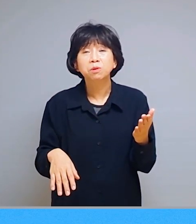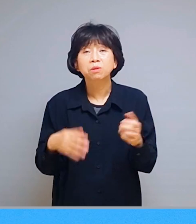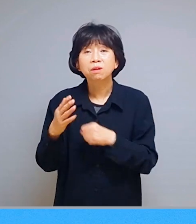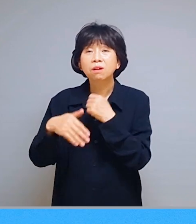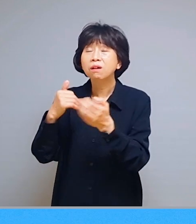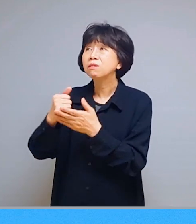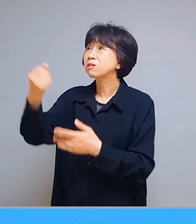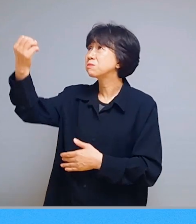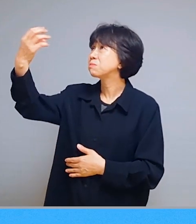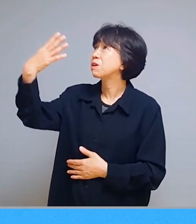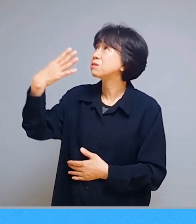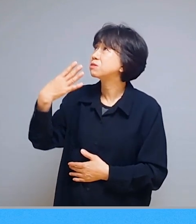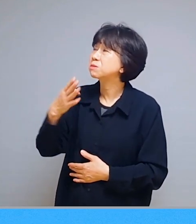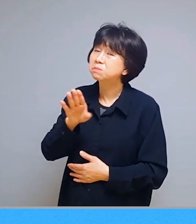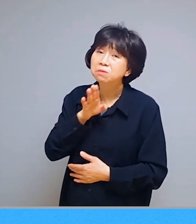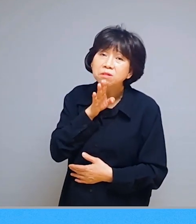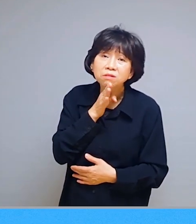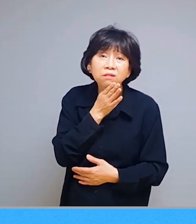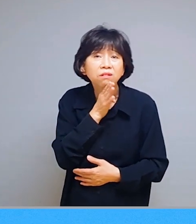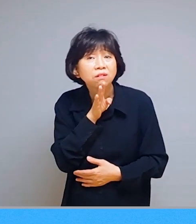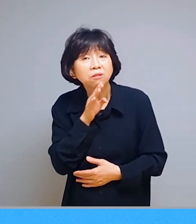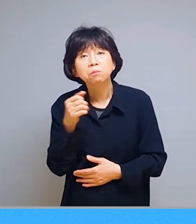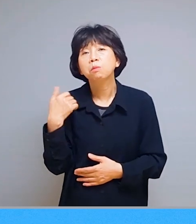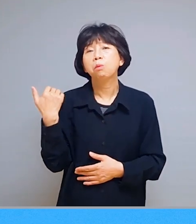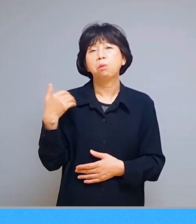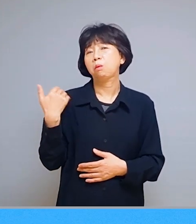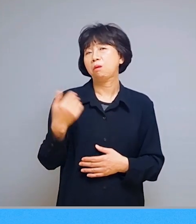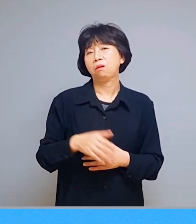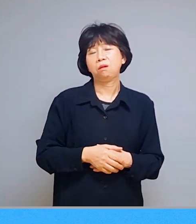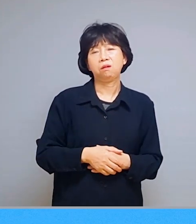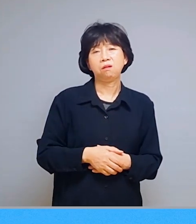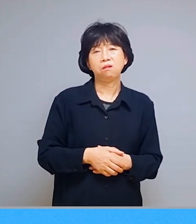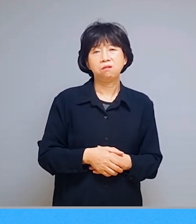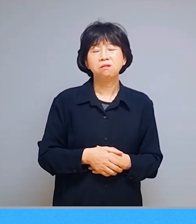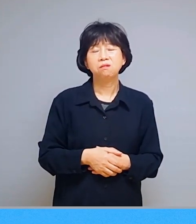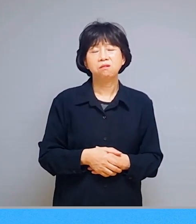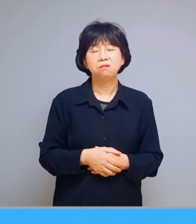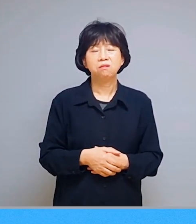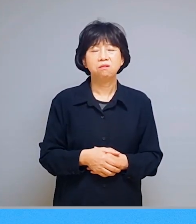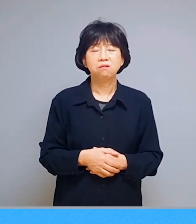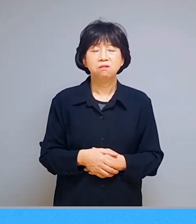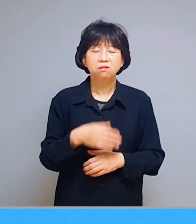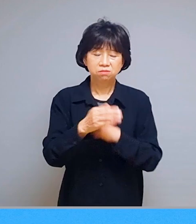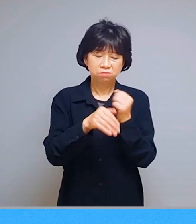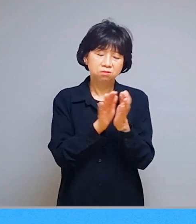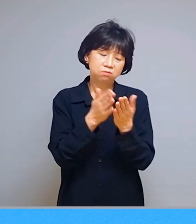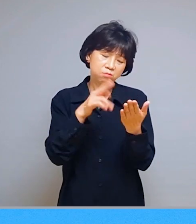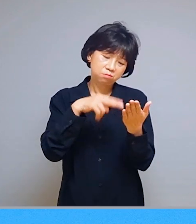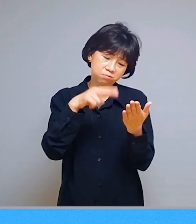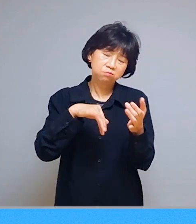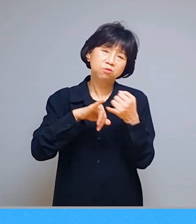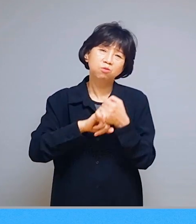말씀해 주셔도 그게 하나님의 말씀인지 말씀이 아닌지 분별이 안 되는 거죠.